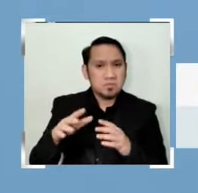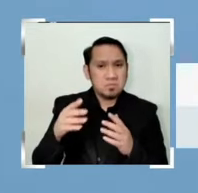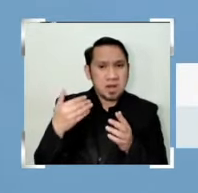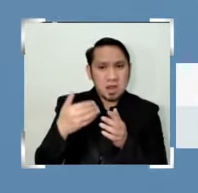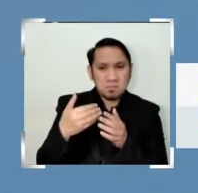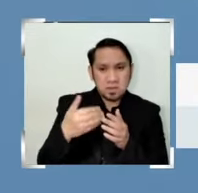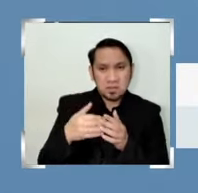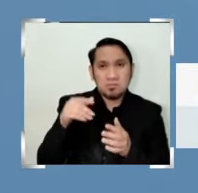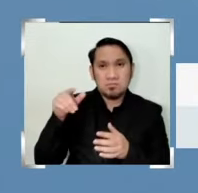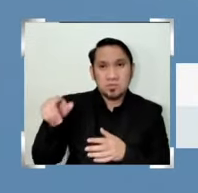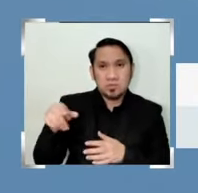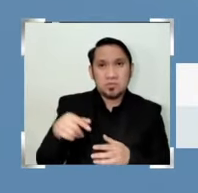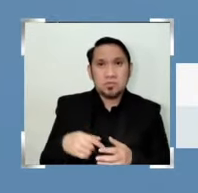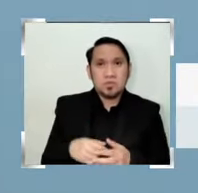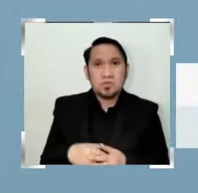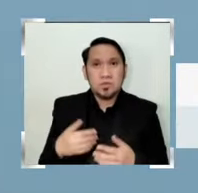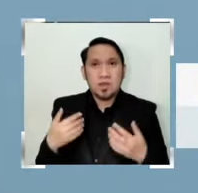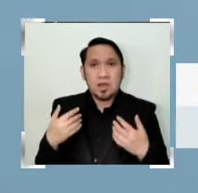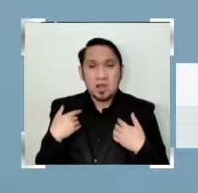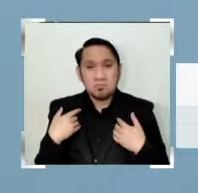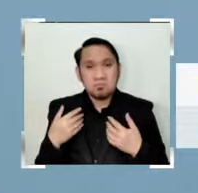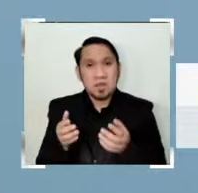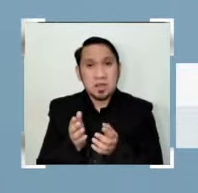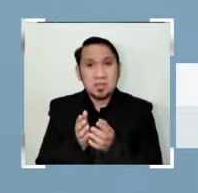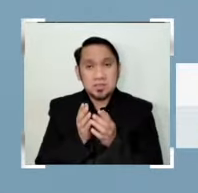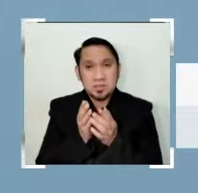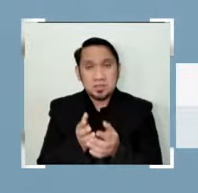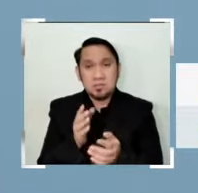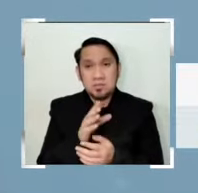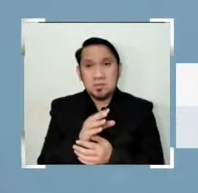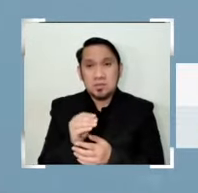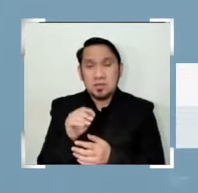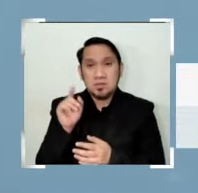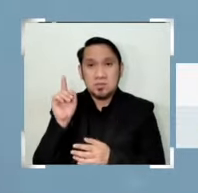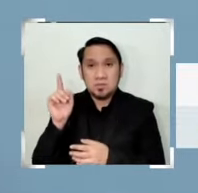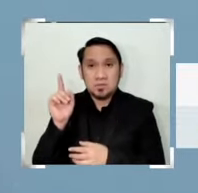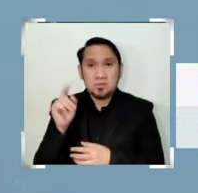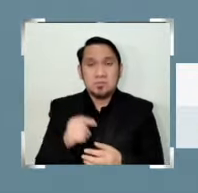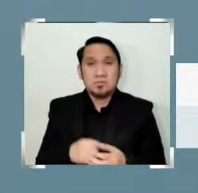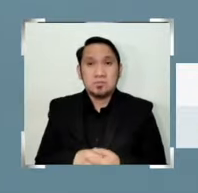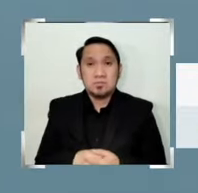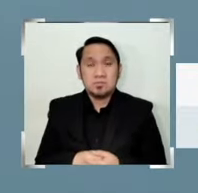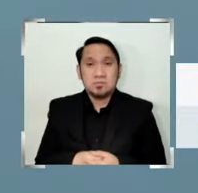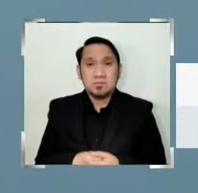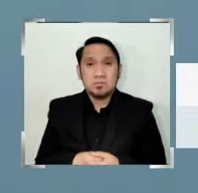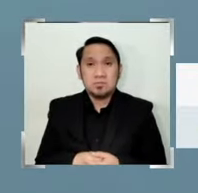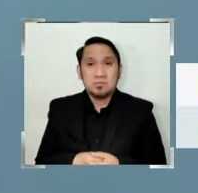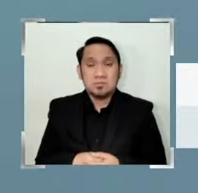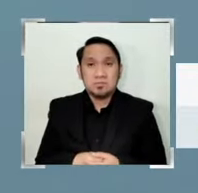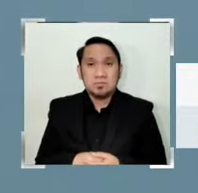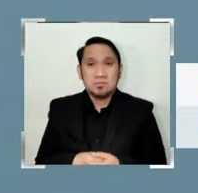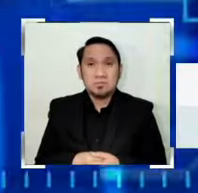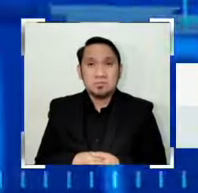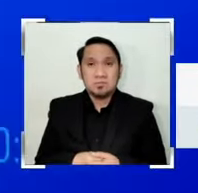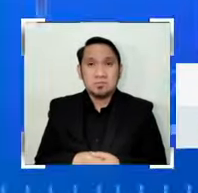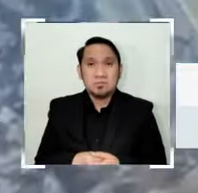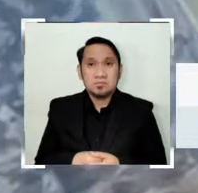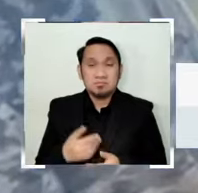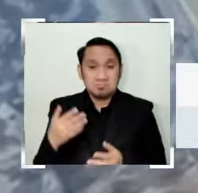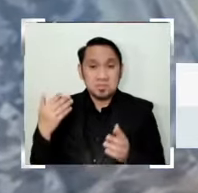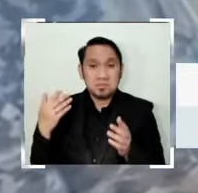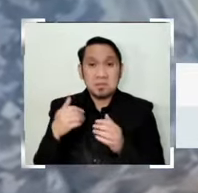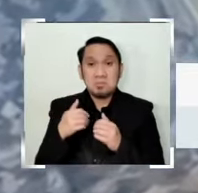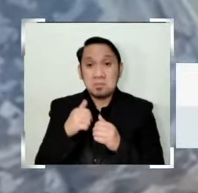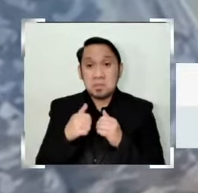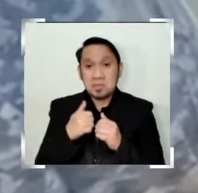pampang ng mga Chinese Maritime Militia Ships at ng Chinese Military Ship ng People's Liberation Army na nasa 8 nautical miles. Bawasan